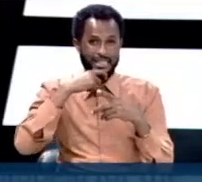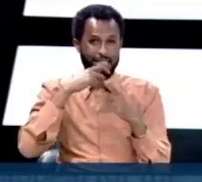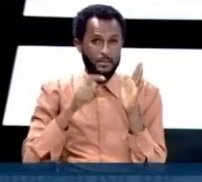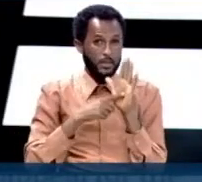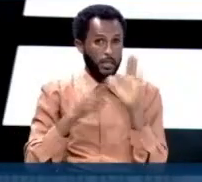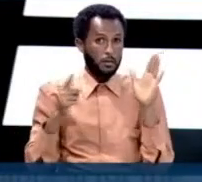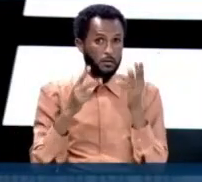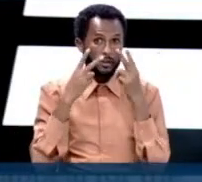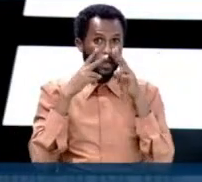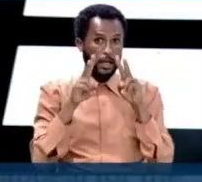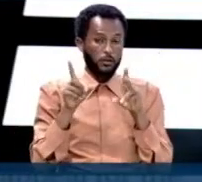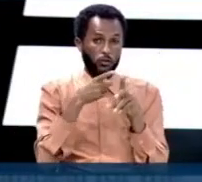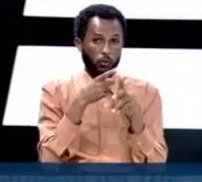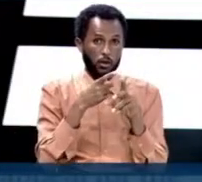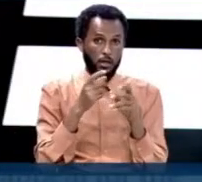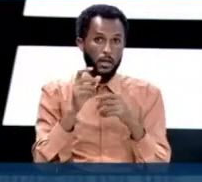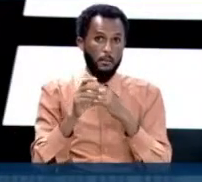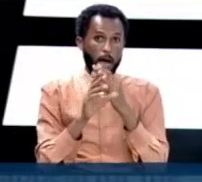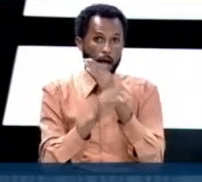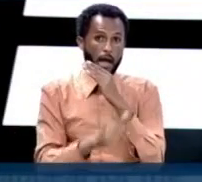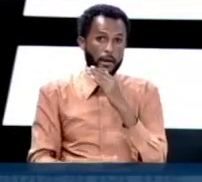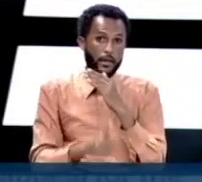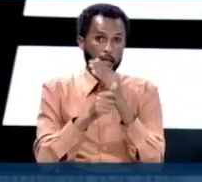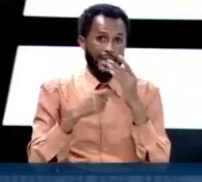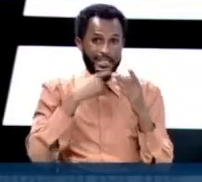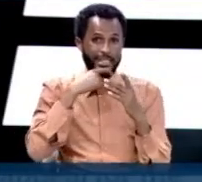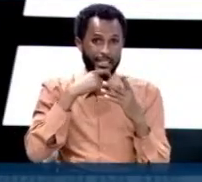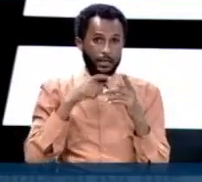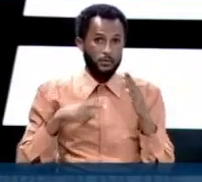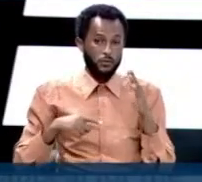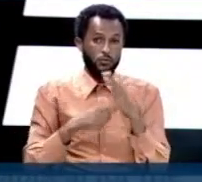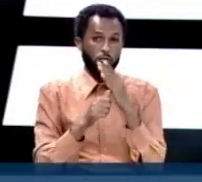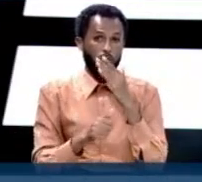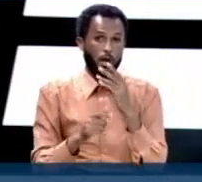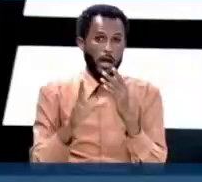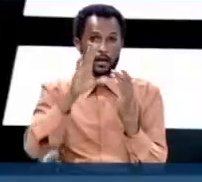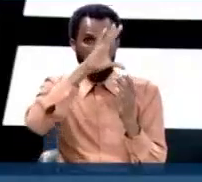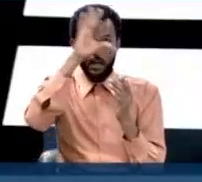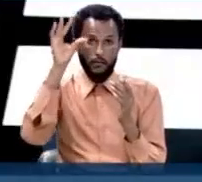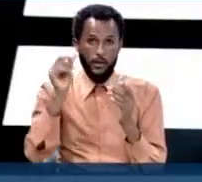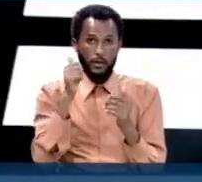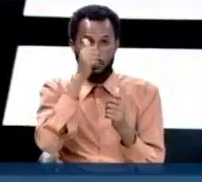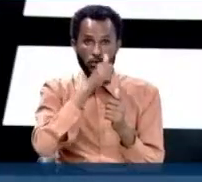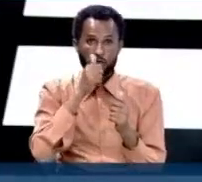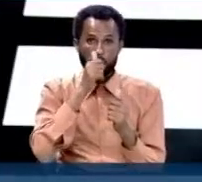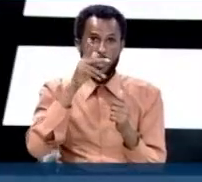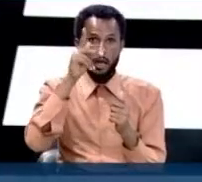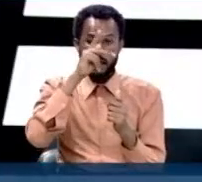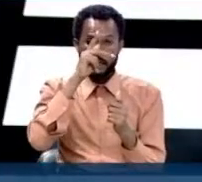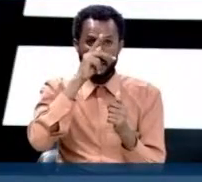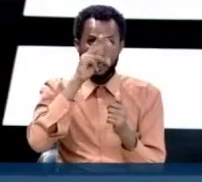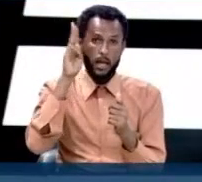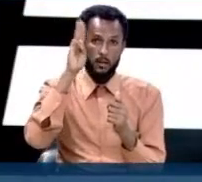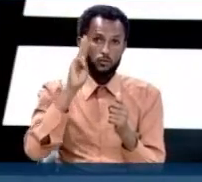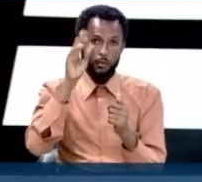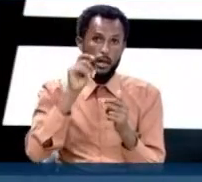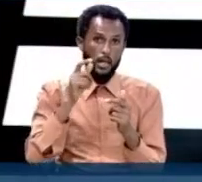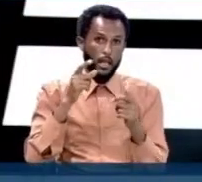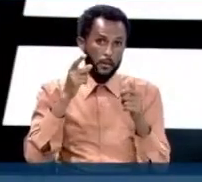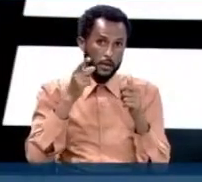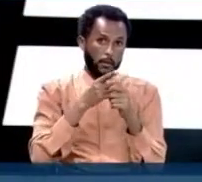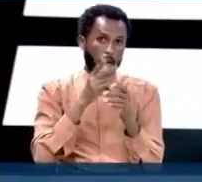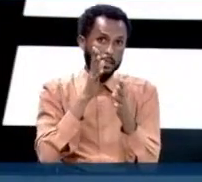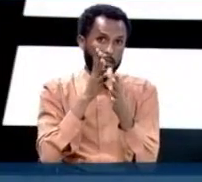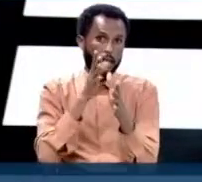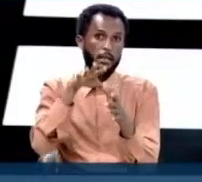ዝቃልዑ ዘመላኸት እንትኾን ብሓደጋ ድርቂ ካብ ዝጥቅዑ ሃገራት ኣፍሪካ ድማ ኢትዮጵያ፣ ኬንያ፣ ሶማልያ ኣብ ቅድሚት ተሰሪዐን